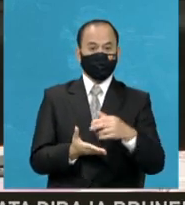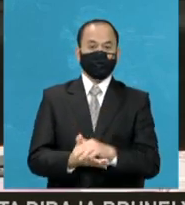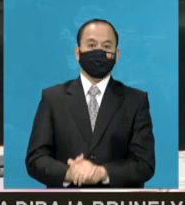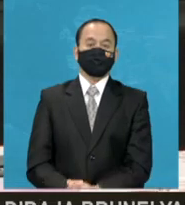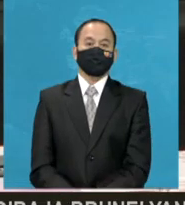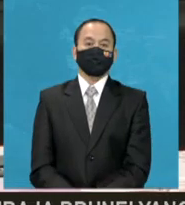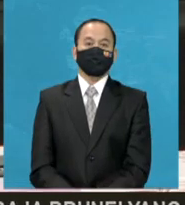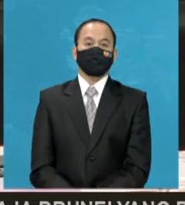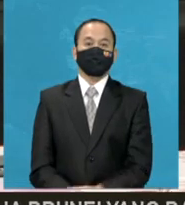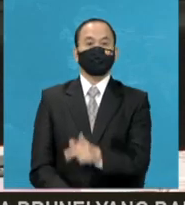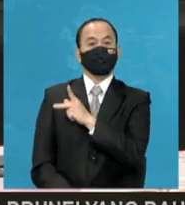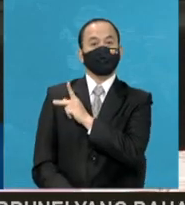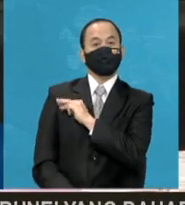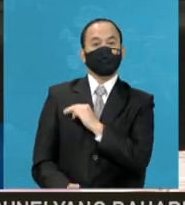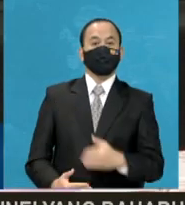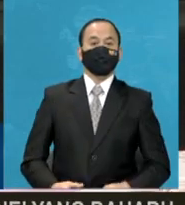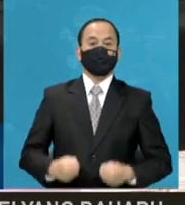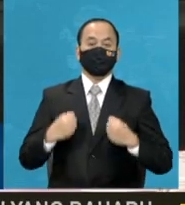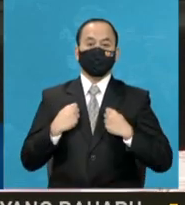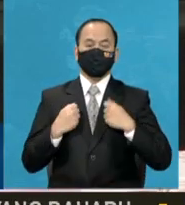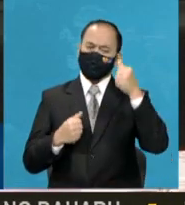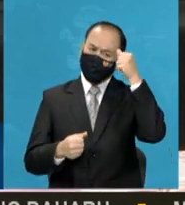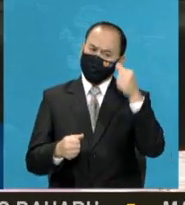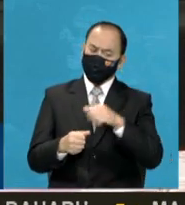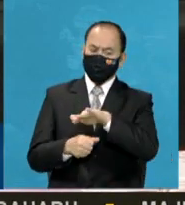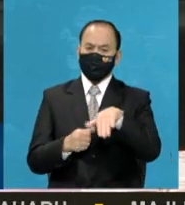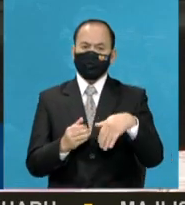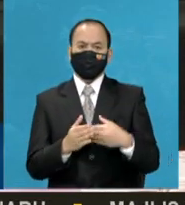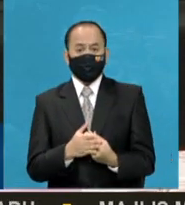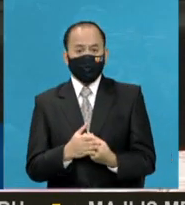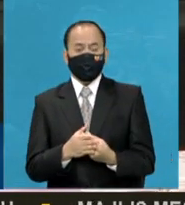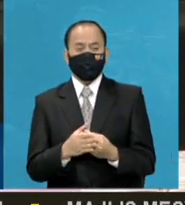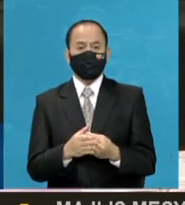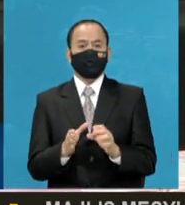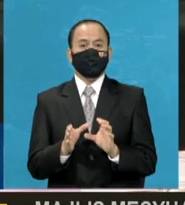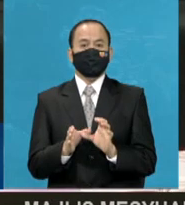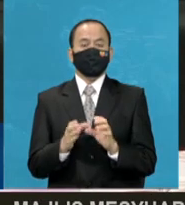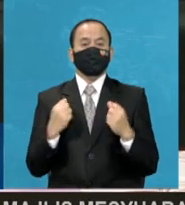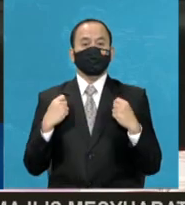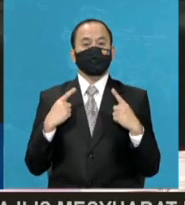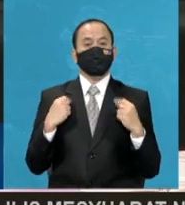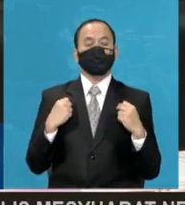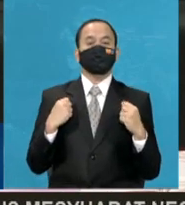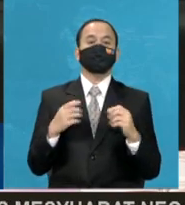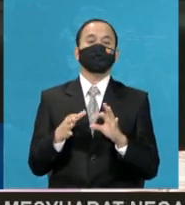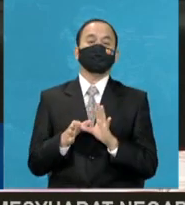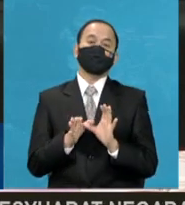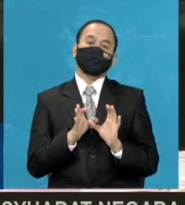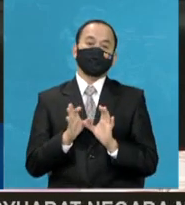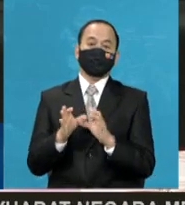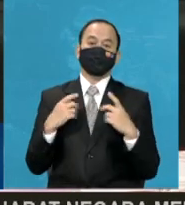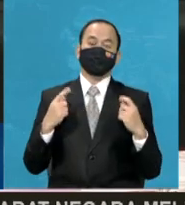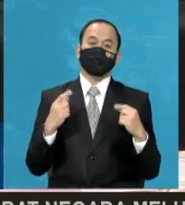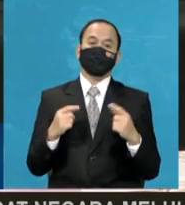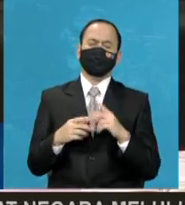Hai Kementerian Kesehatan juga ingin mengingatkan syari'at Syarikat swasta untuk tidak mengambil kesempatan